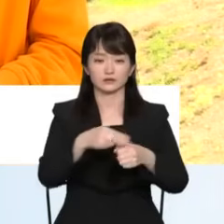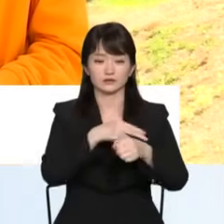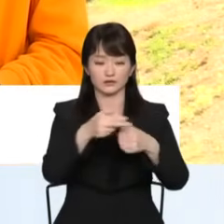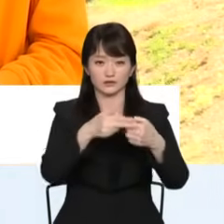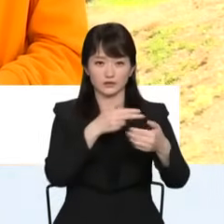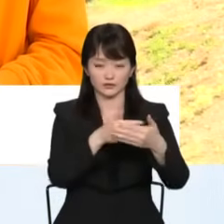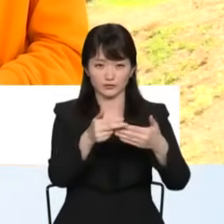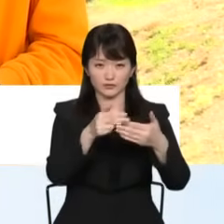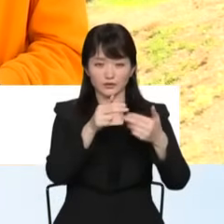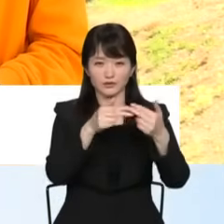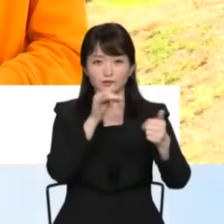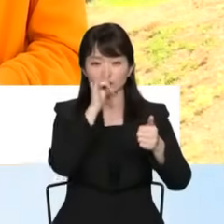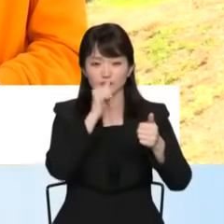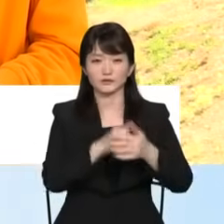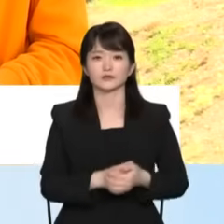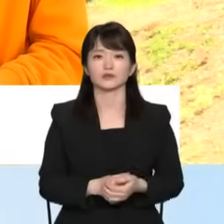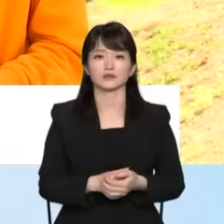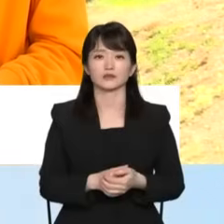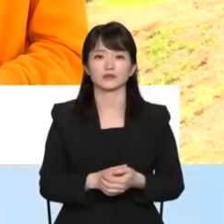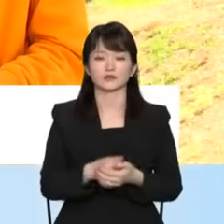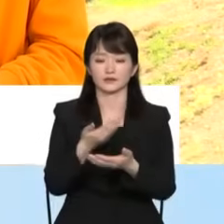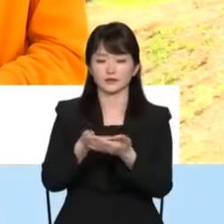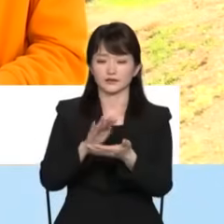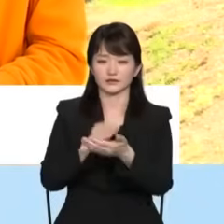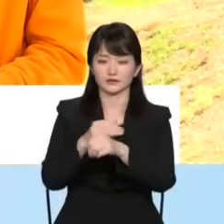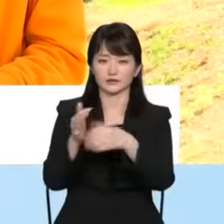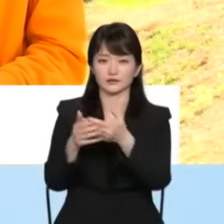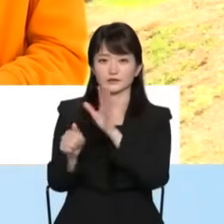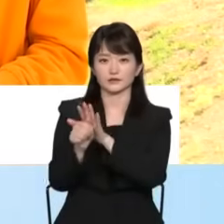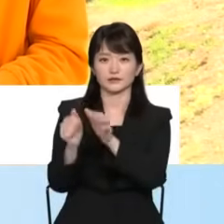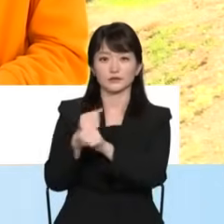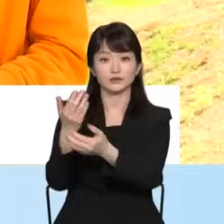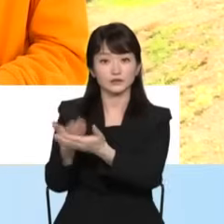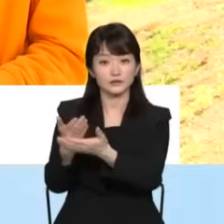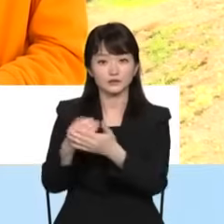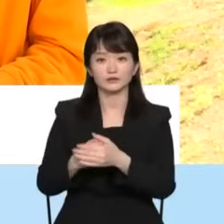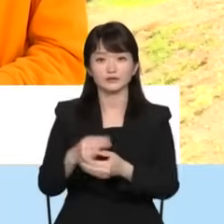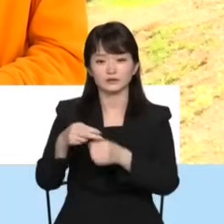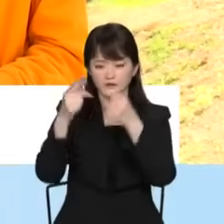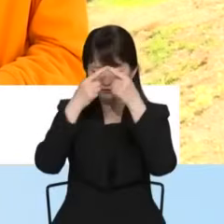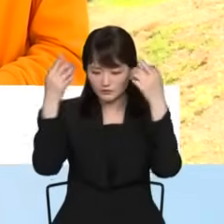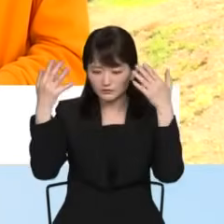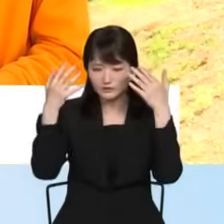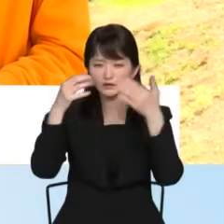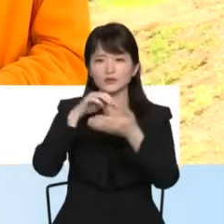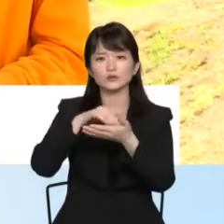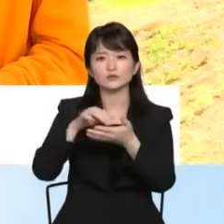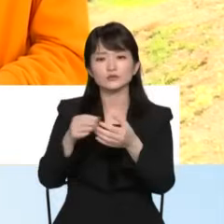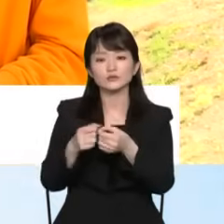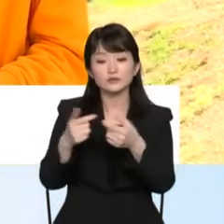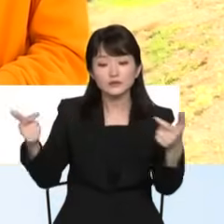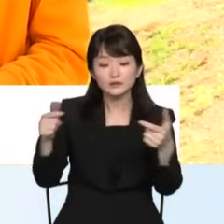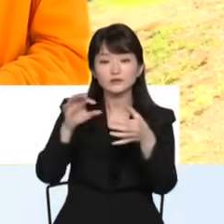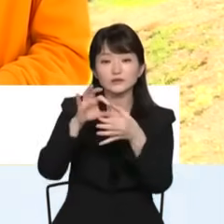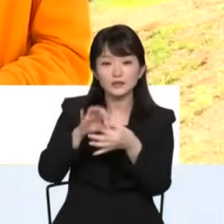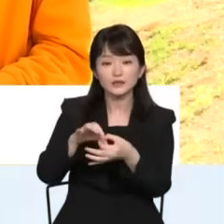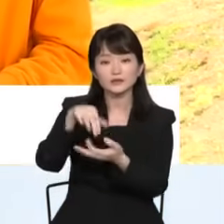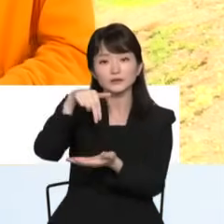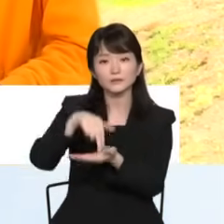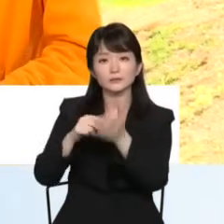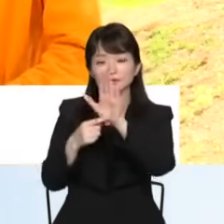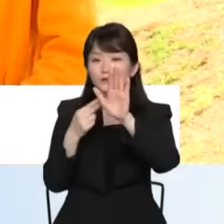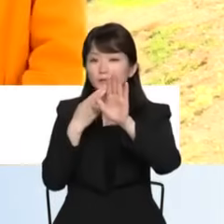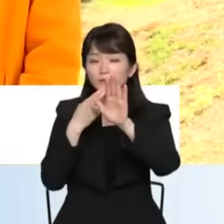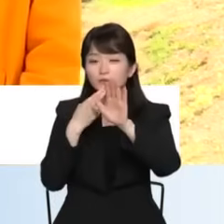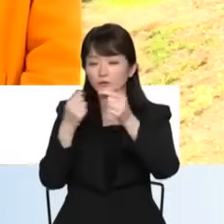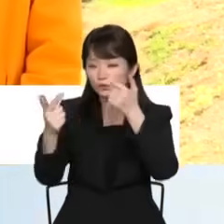개혁신당 지지해달라고 밝히기도 했는데 이준석 당선인께서는 의대 증원 문제에 대해서 명확한 입장을 밝히신 적이 없는 것 같아서 혹시 명확한 입장이